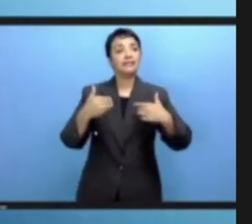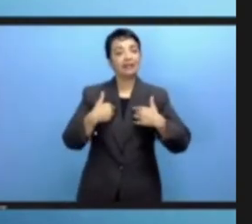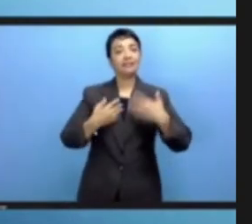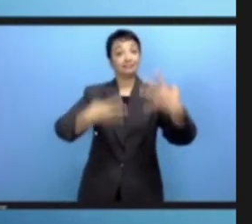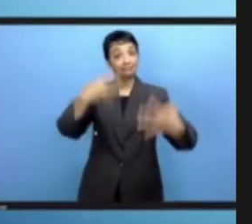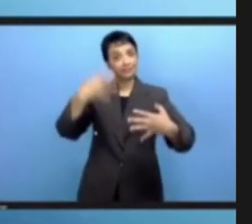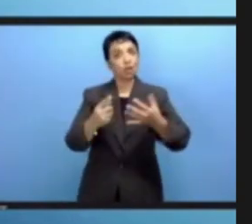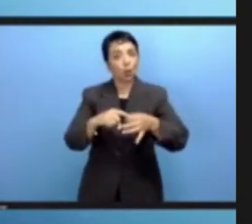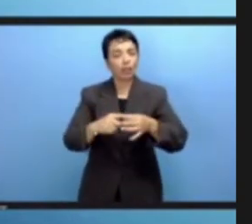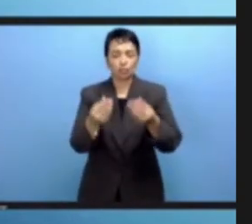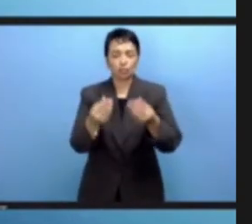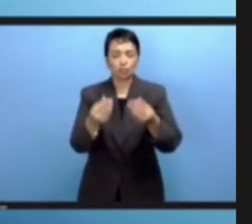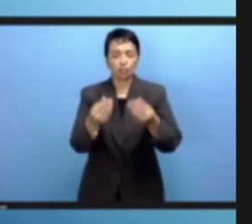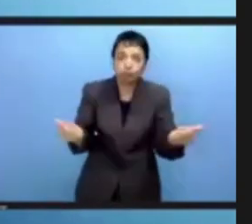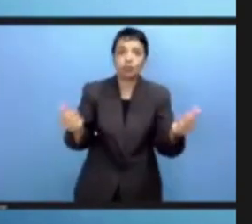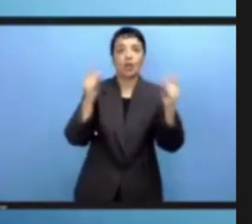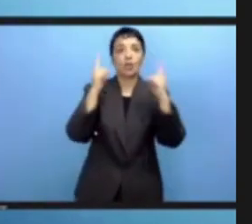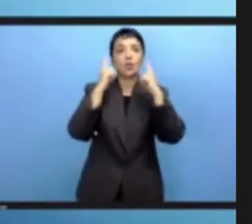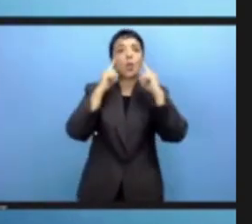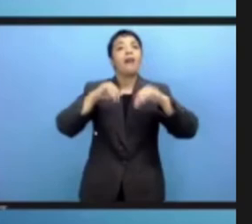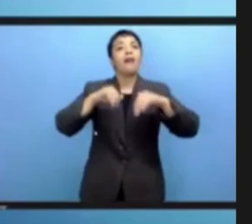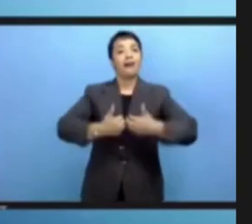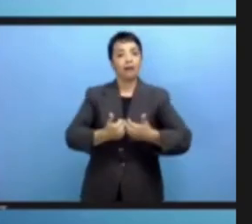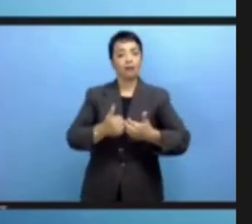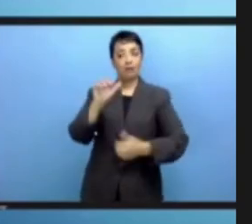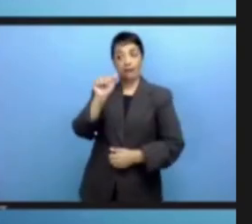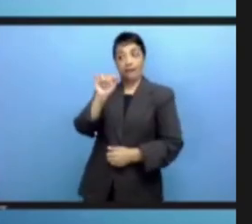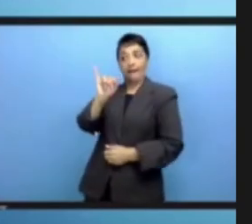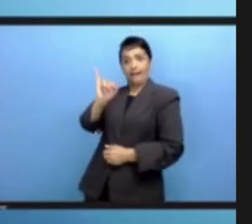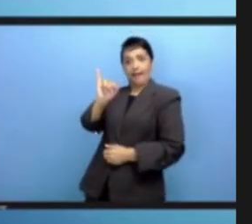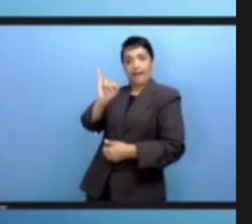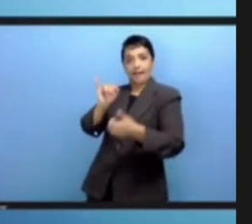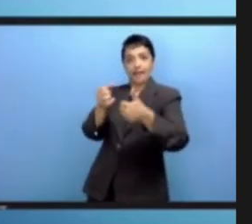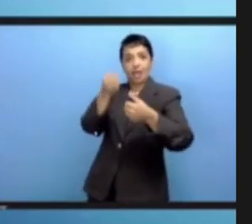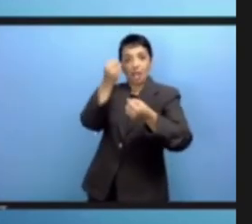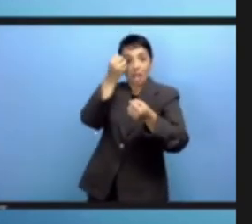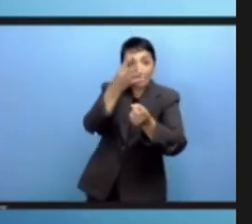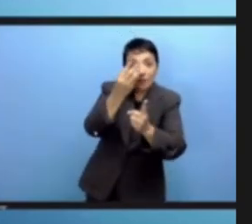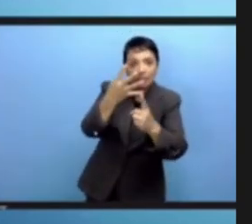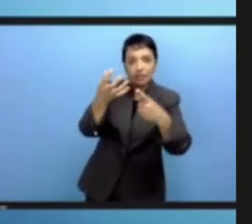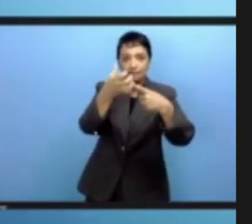données pour renforcer nos normes. Nous devons également